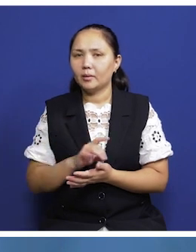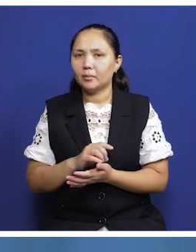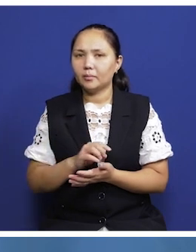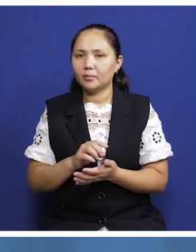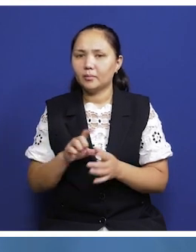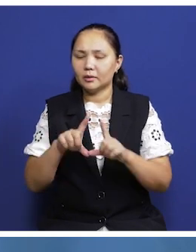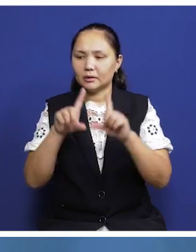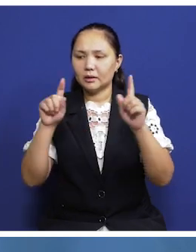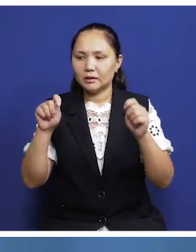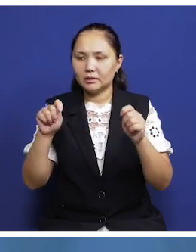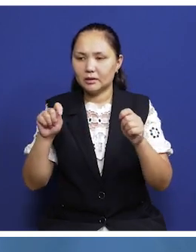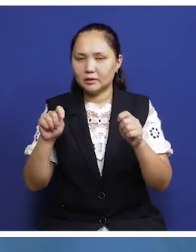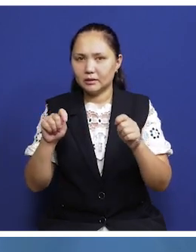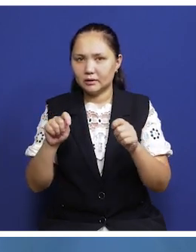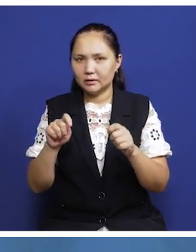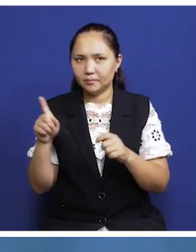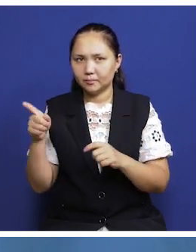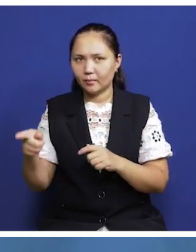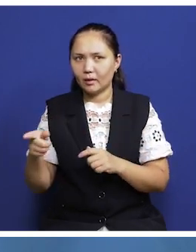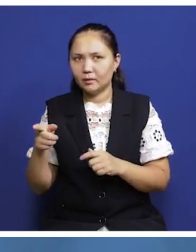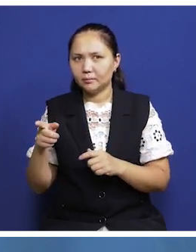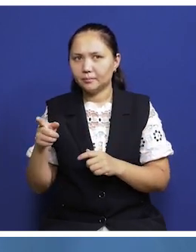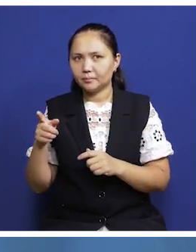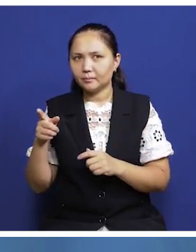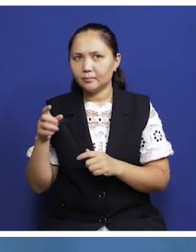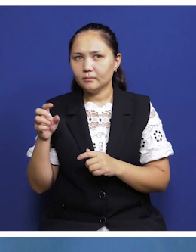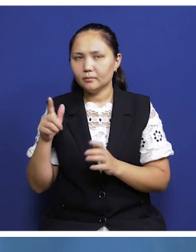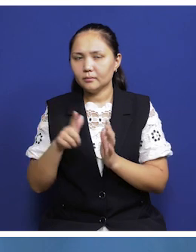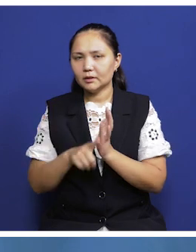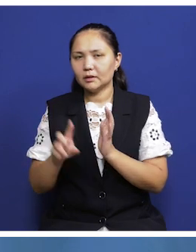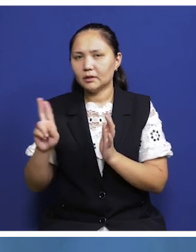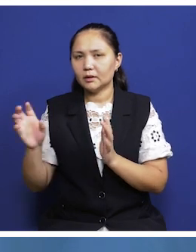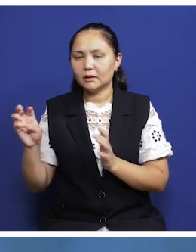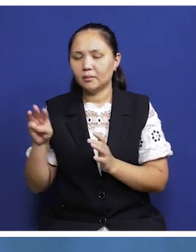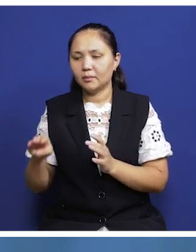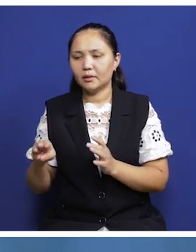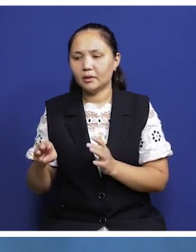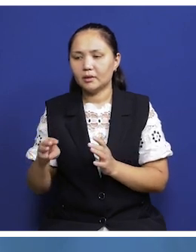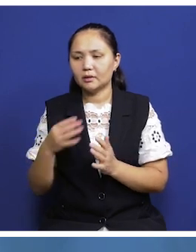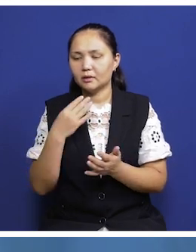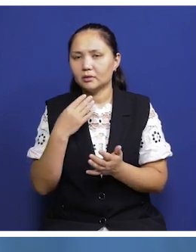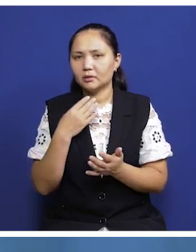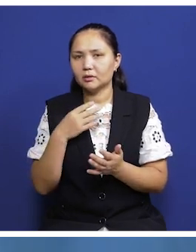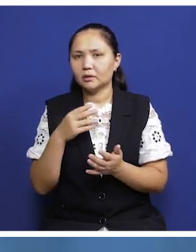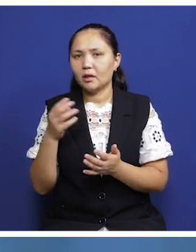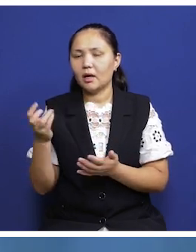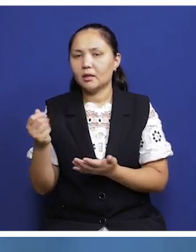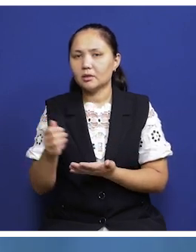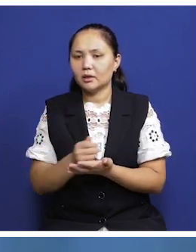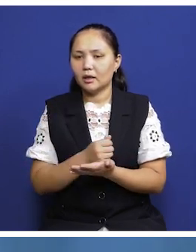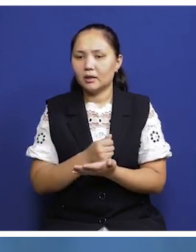арасын жалғайтын бірде 7 шақырым жолды жөндеуге ұсыныстар енгізіліп, қаржыландыру көздері